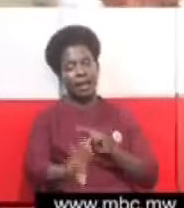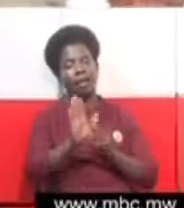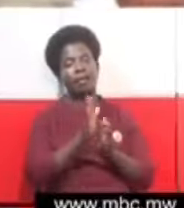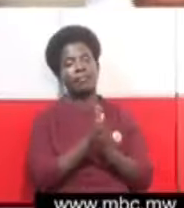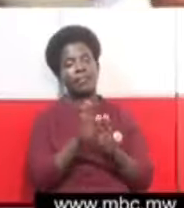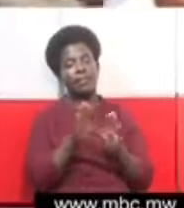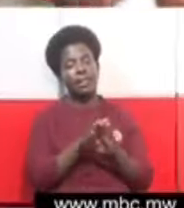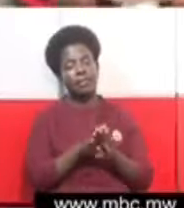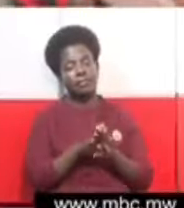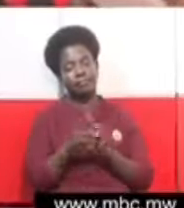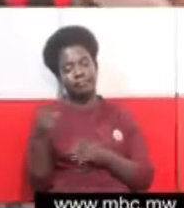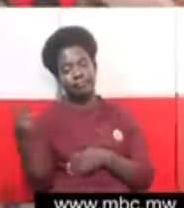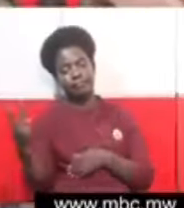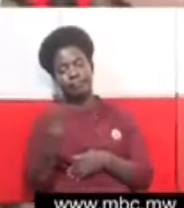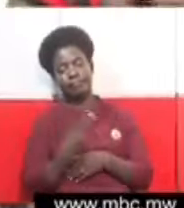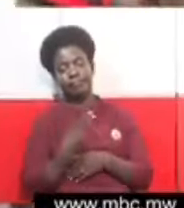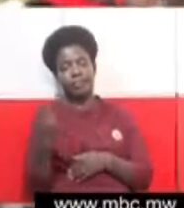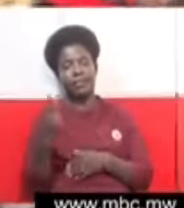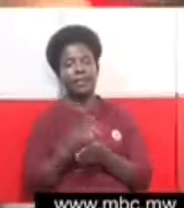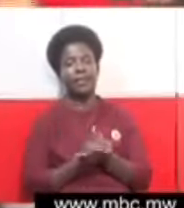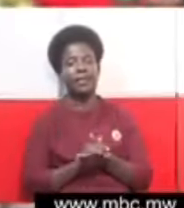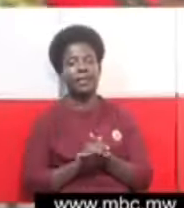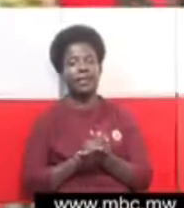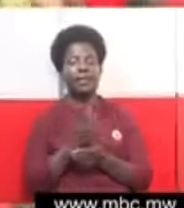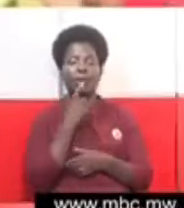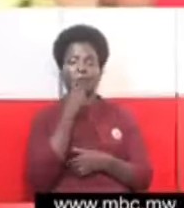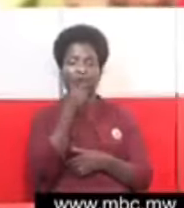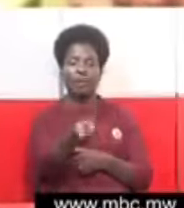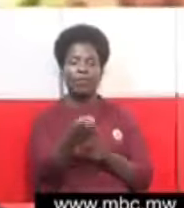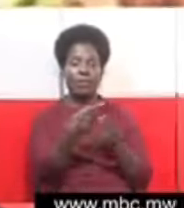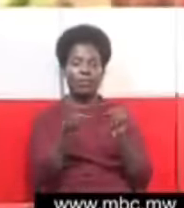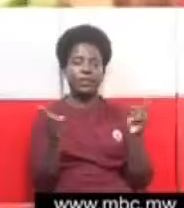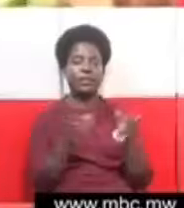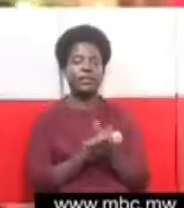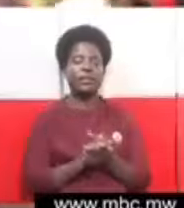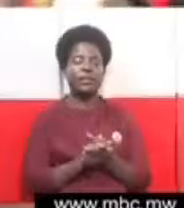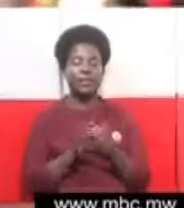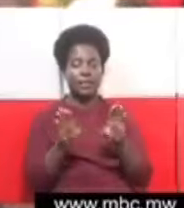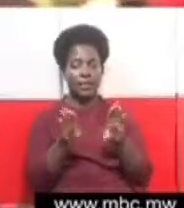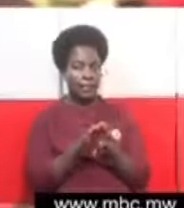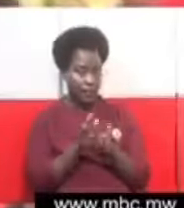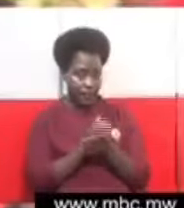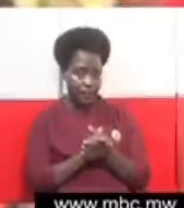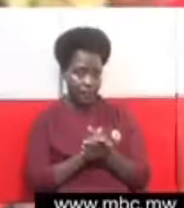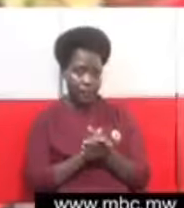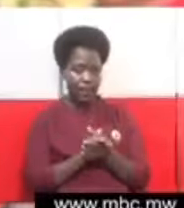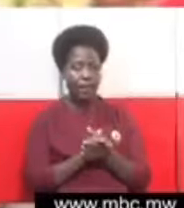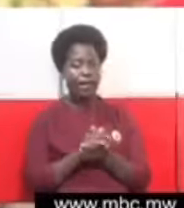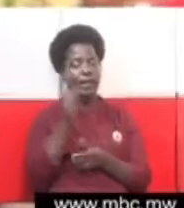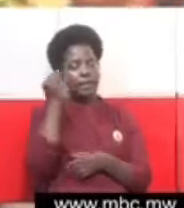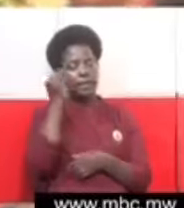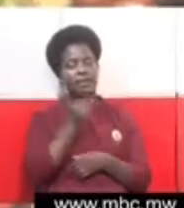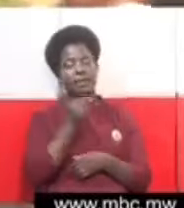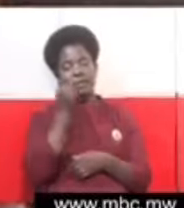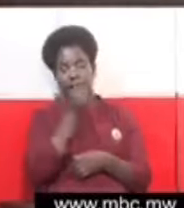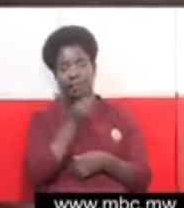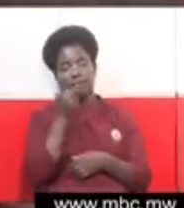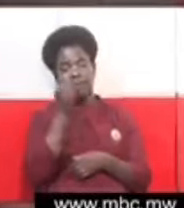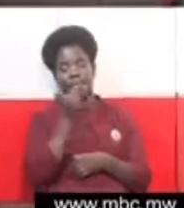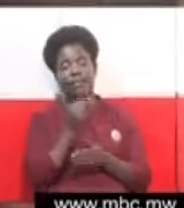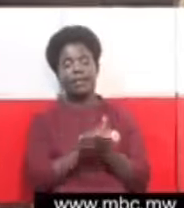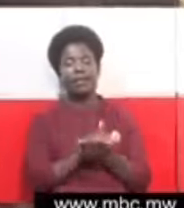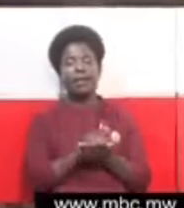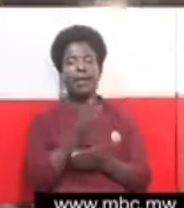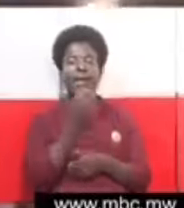apo ine pano. Ndikunena kuti zimene mbalemu president watu